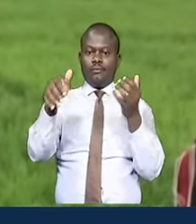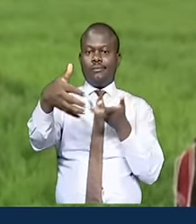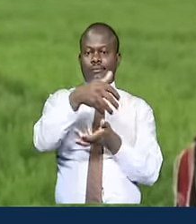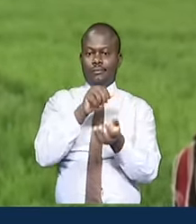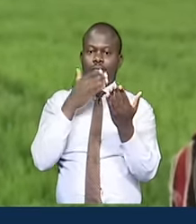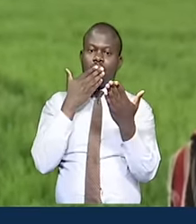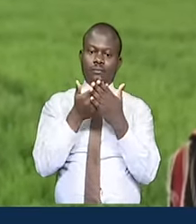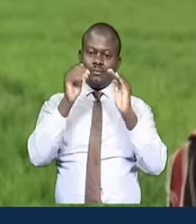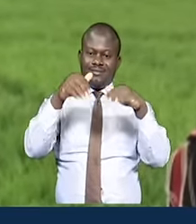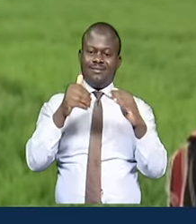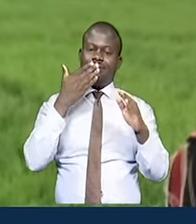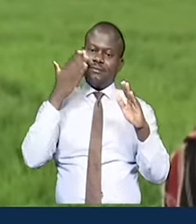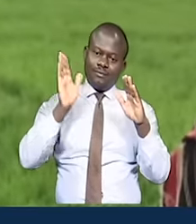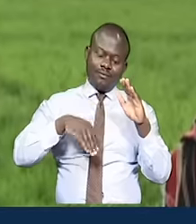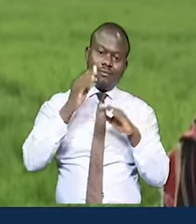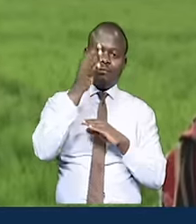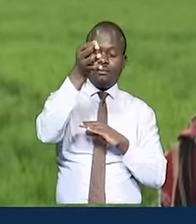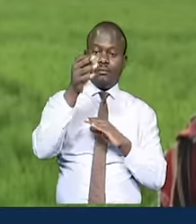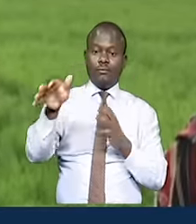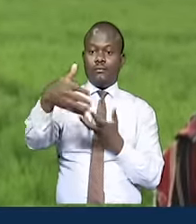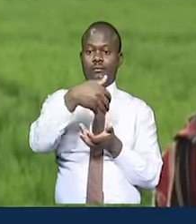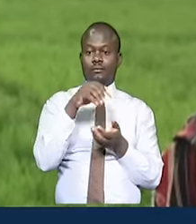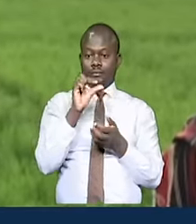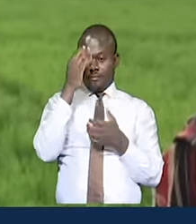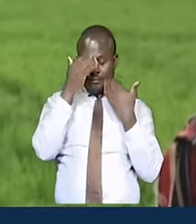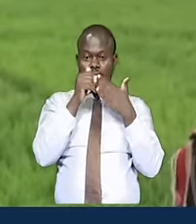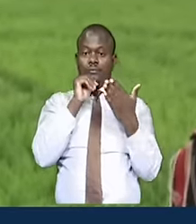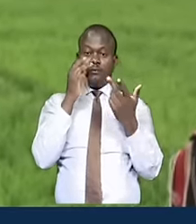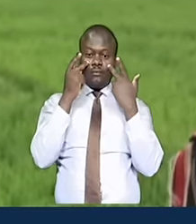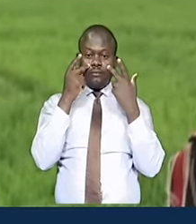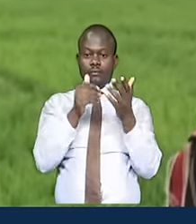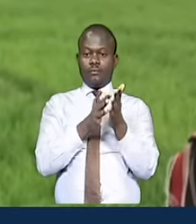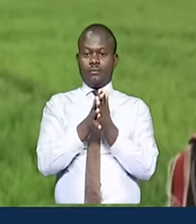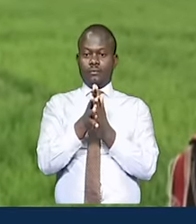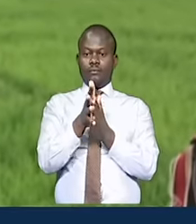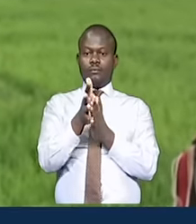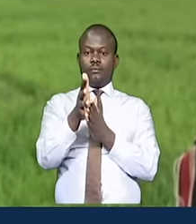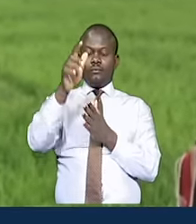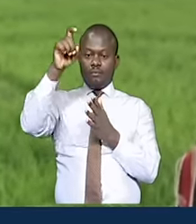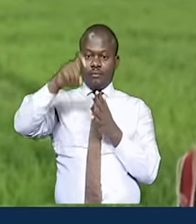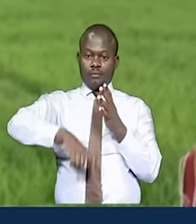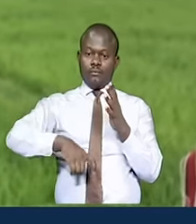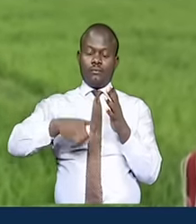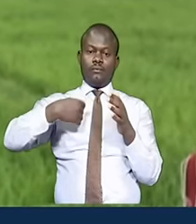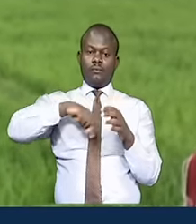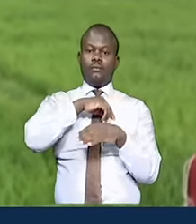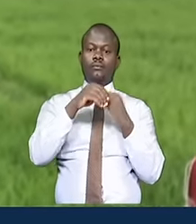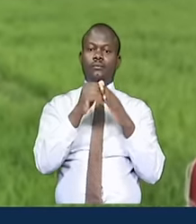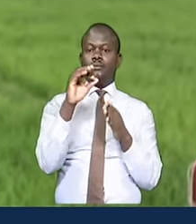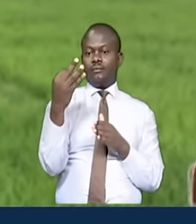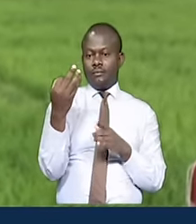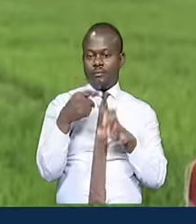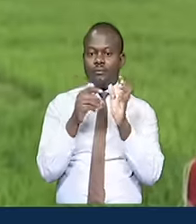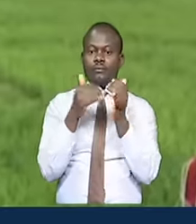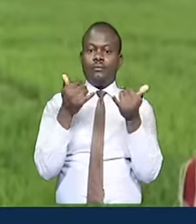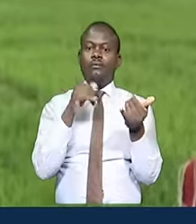guhinga nabi ubutahubwo tuzasarura mukeya kuko tutabonye igishoro ifumbire twakabaye kuba turi gutera ifumbire ya gatatu ariko